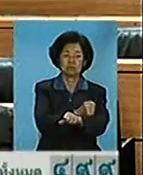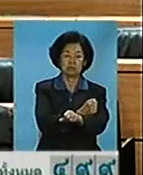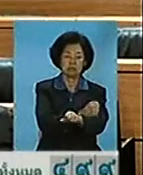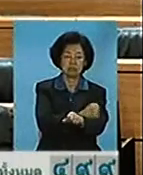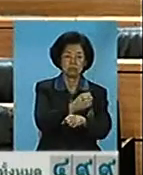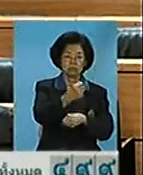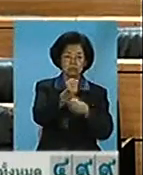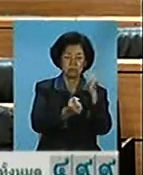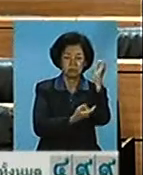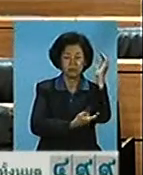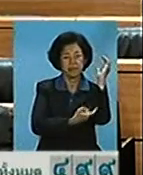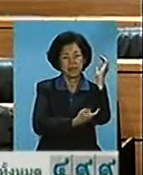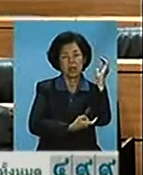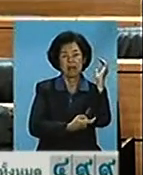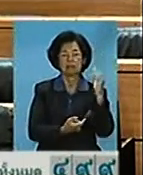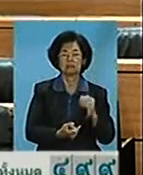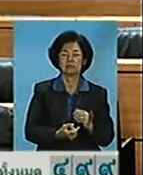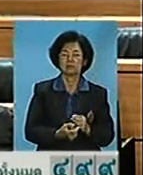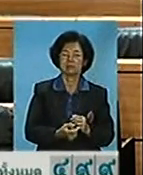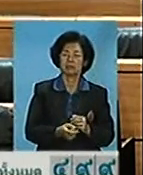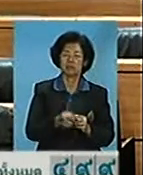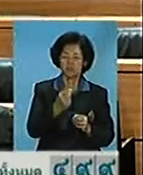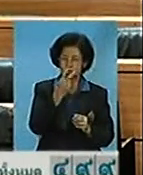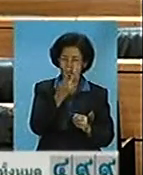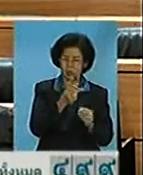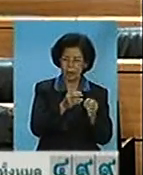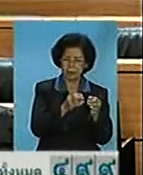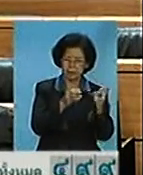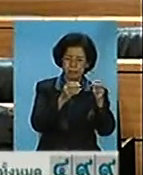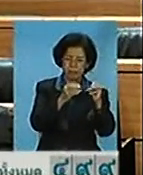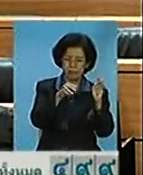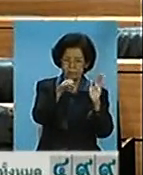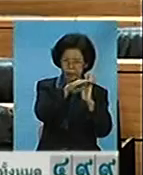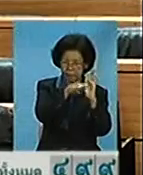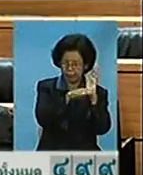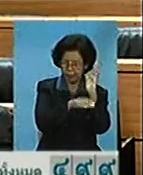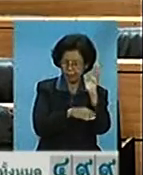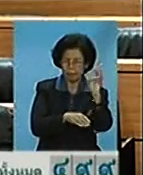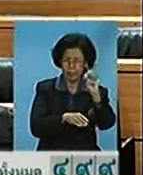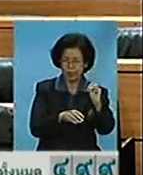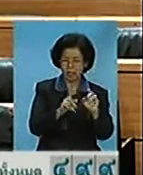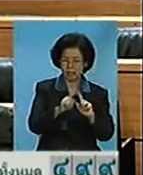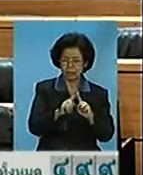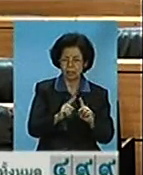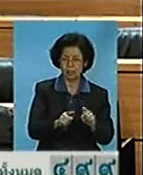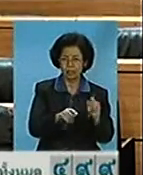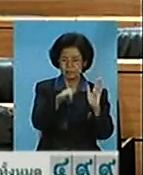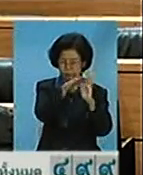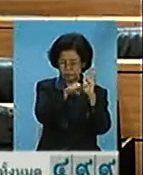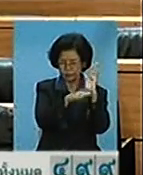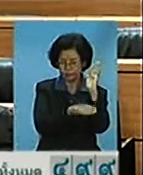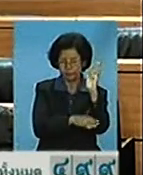ครับก็คงเป็นรายมาตราไปครับเพราะมาตรา9ผมก็จะพูดถึงแรงงานนี่นะครับว่าท่านจะใส่ไปยัง